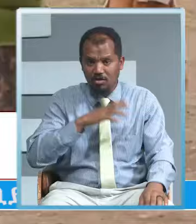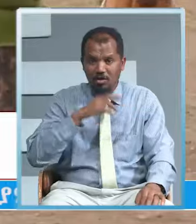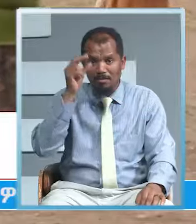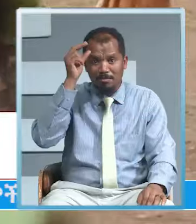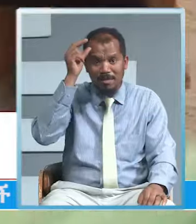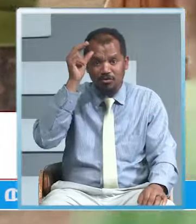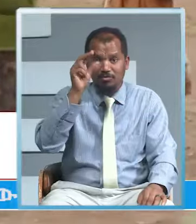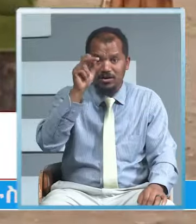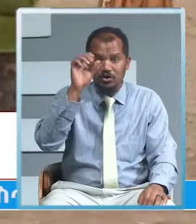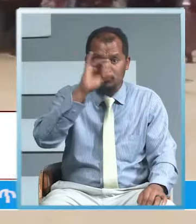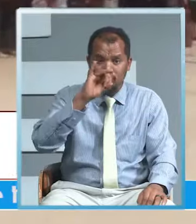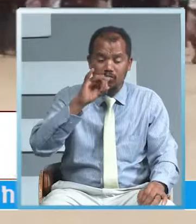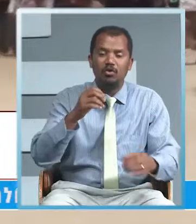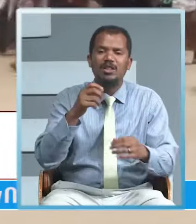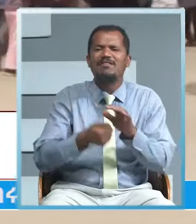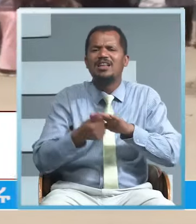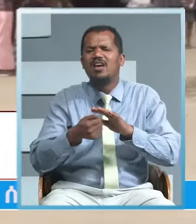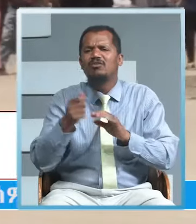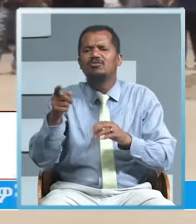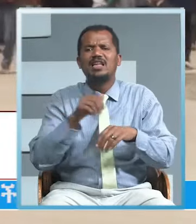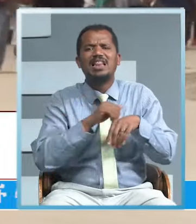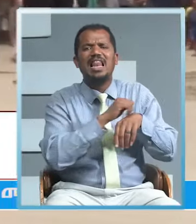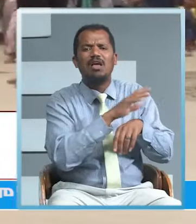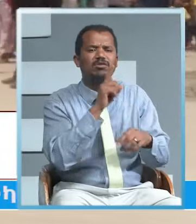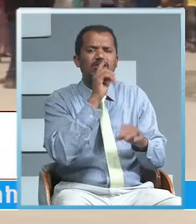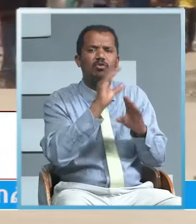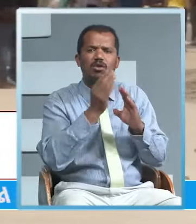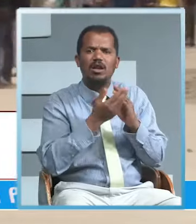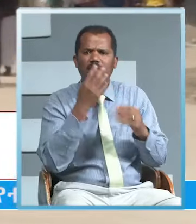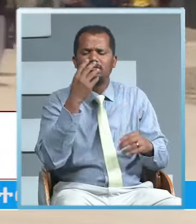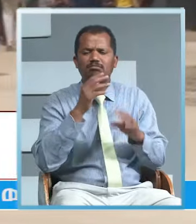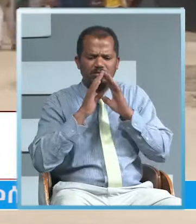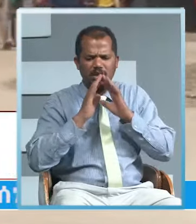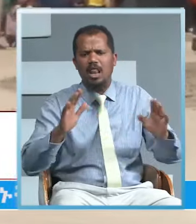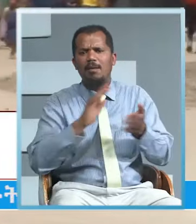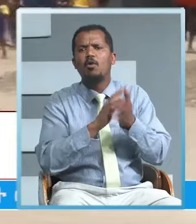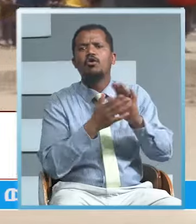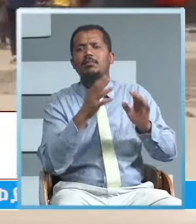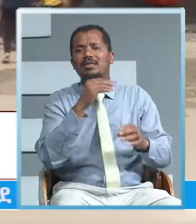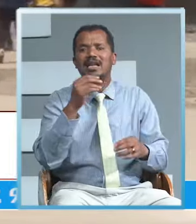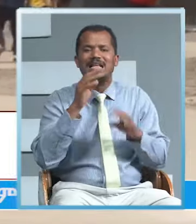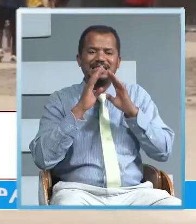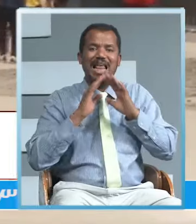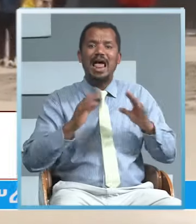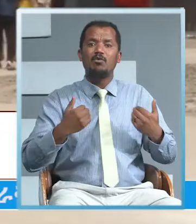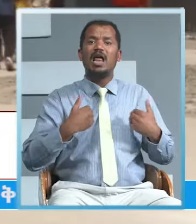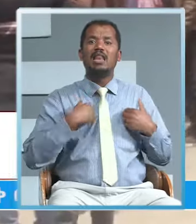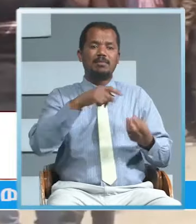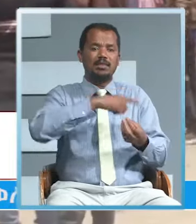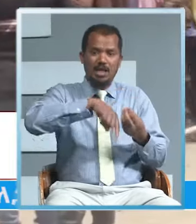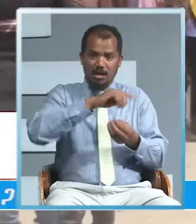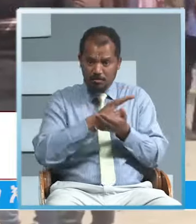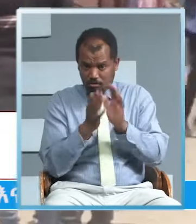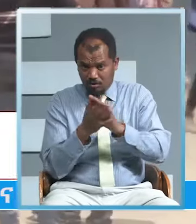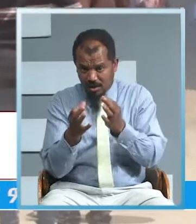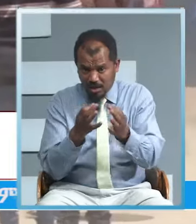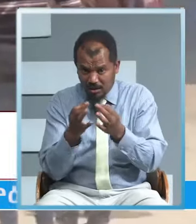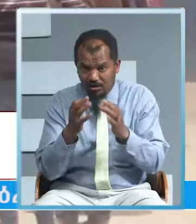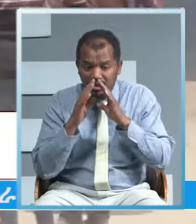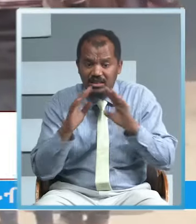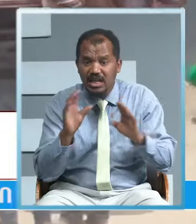በድሉ ውብሸት በሰጡት ምላሽ ተፈናቃዮቹ የተላኩት የጸጥታ ሁኔታ አስተማማኝ በሆነበትና አንጻራዊ ሰላም ወዳለበት አካባቢ እንደሆነ